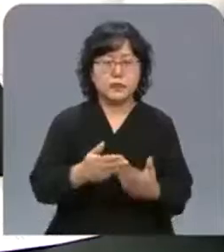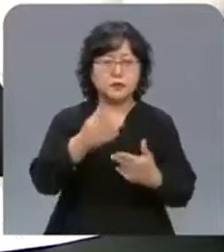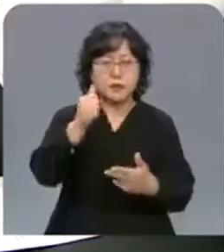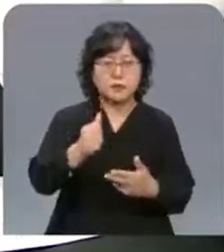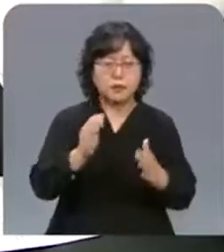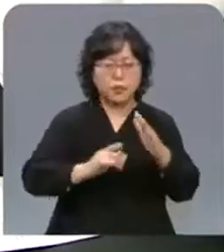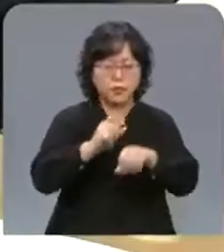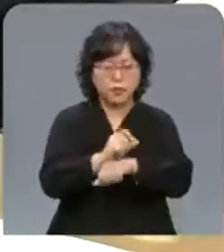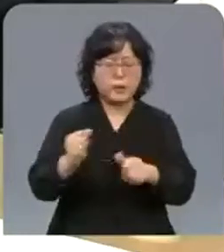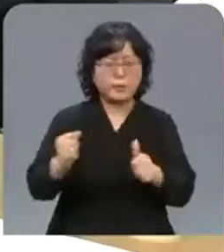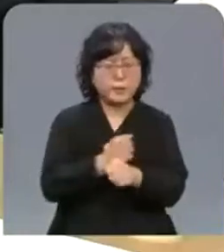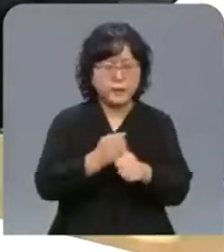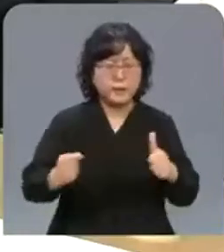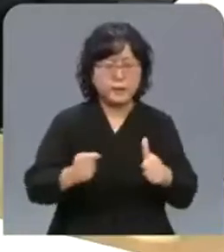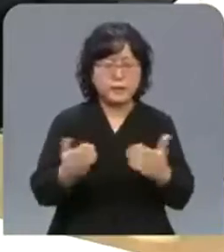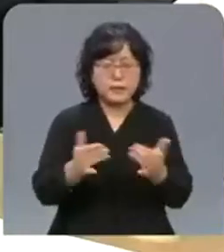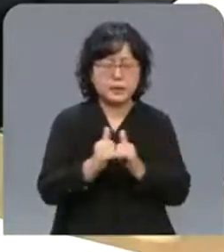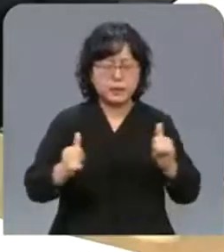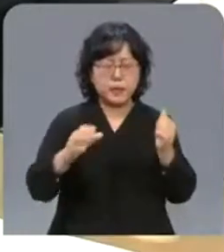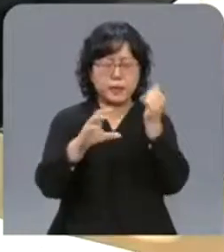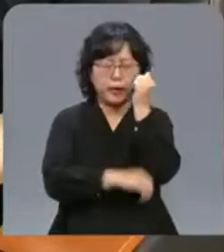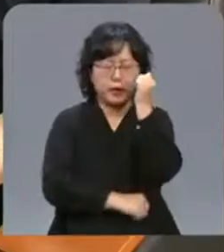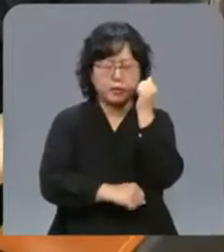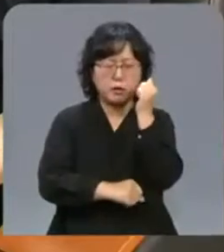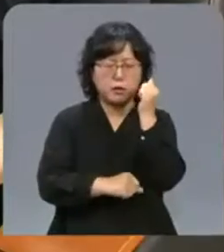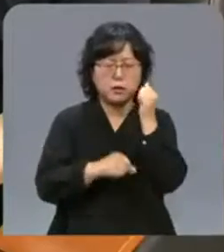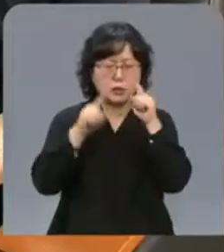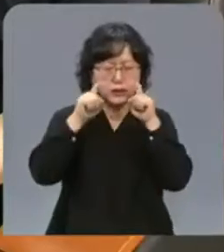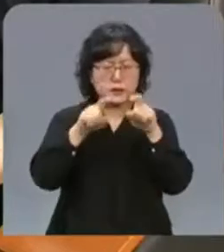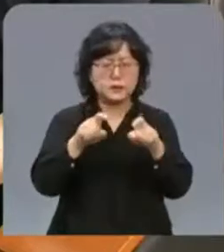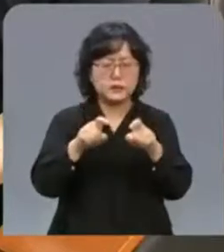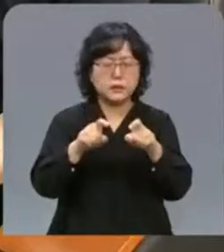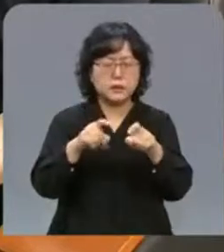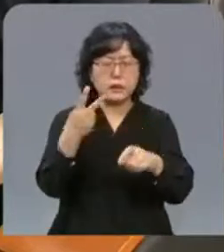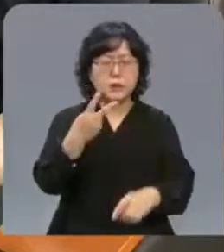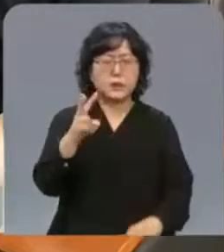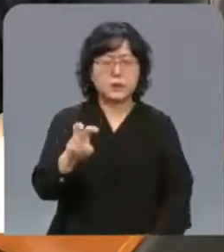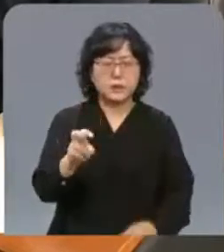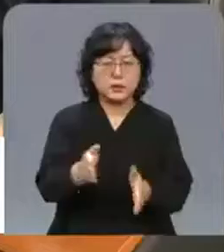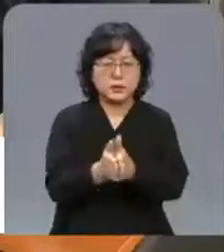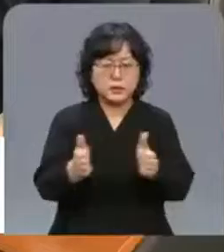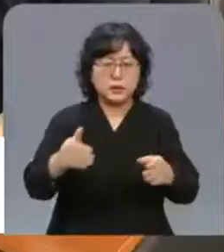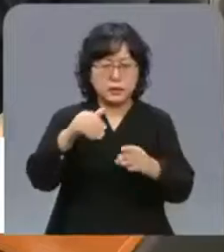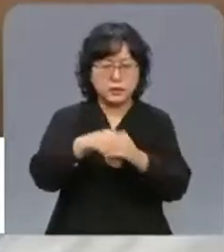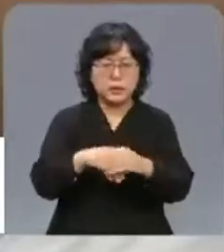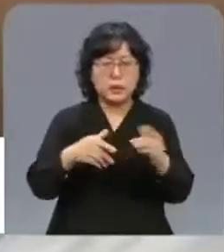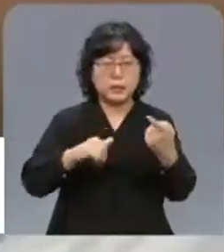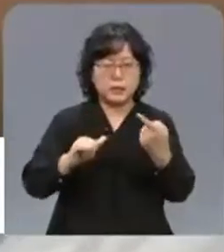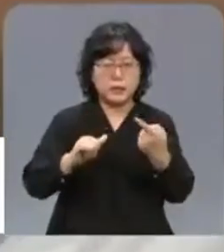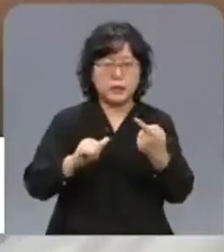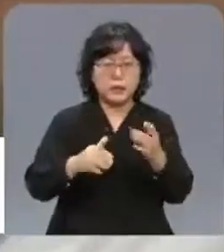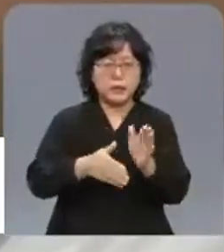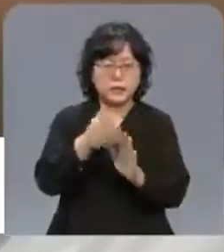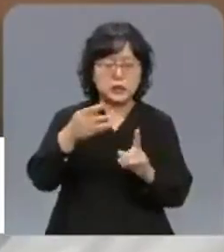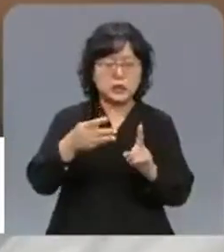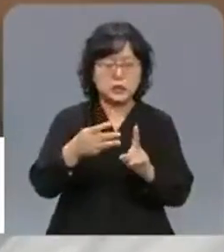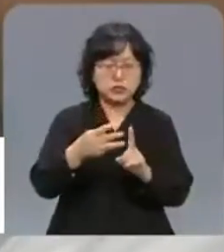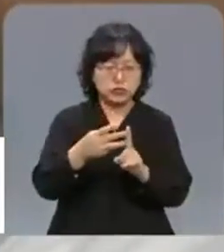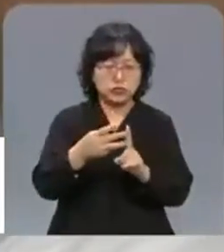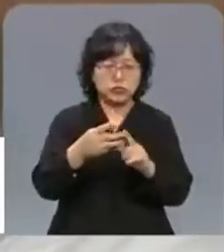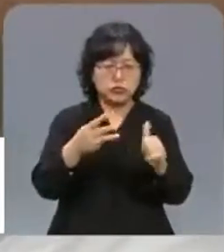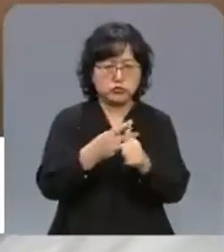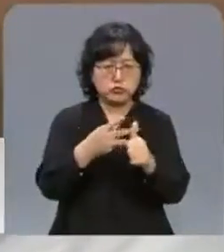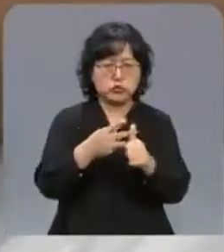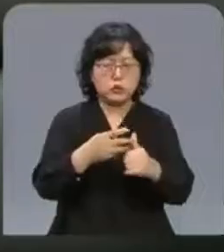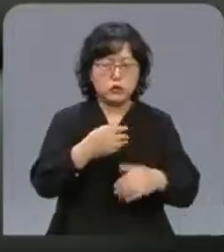회장이 공무원을 때리는가 하면 직원은 횡령 의혹을 받고 지난 2020년 출발한 민선일기 시군고 치유케는